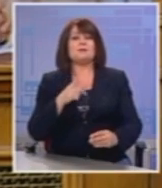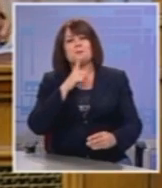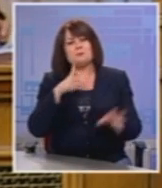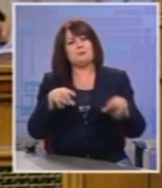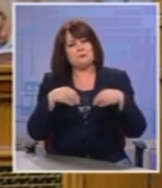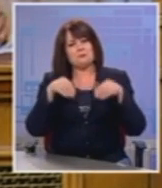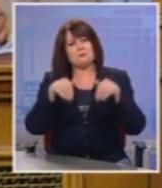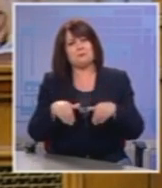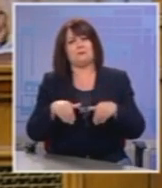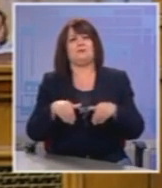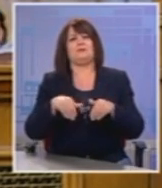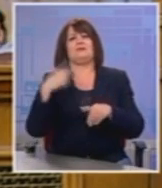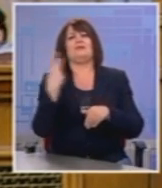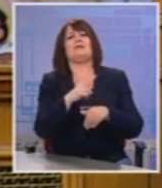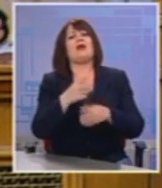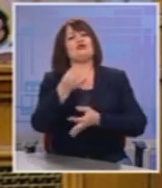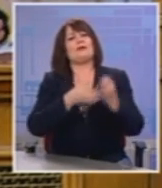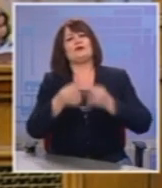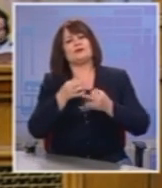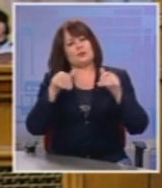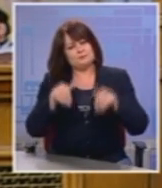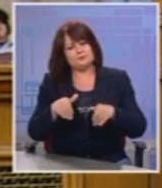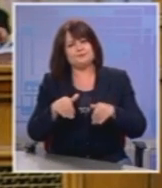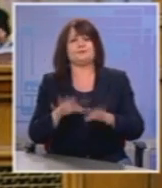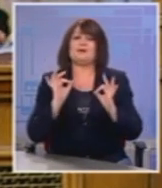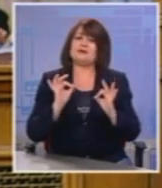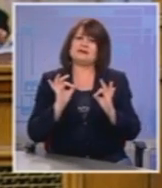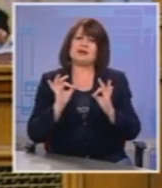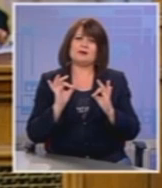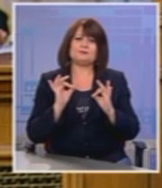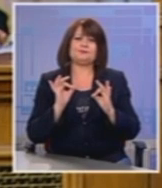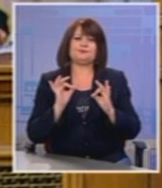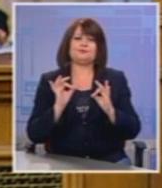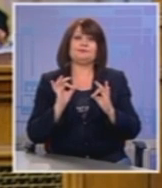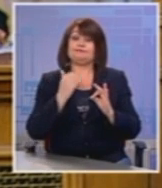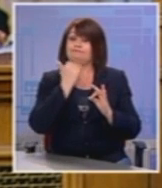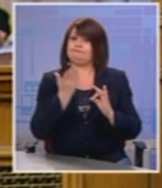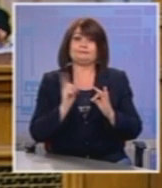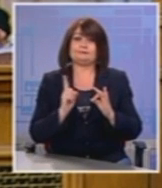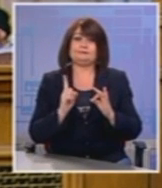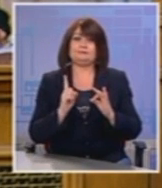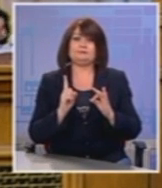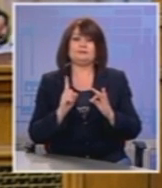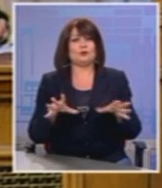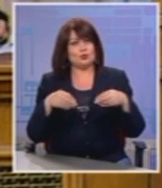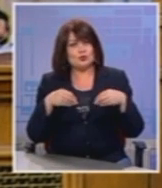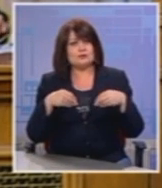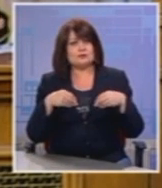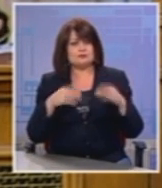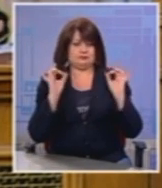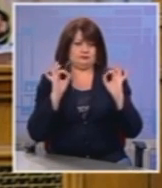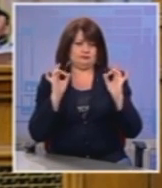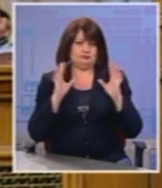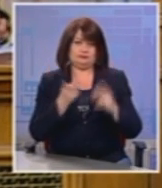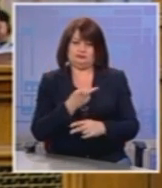στους δικούς τους στις δικές τους κατευθυντήριες γραμμές και βέβαια δεν μπορούμε να δεχτούμε καμία από αυτές